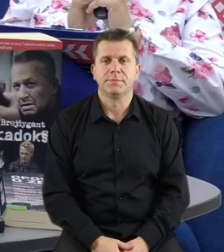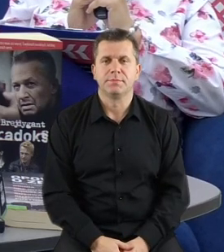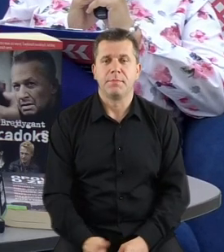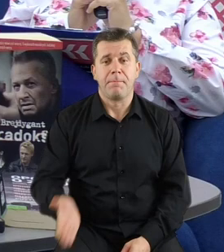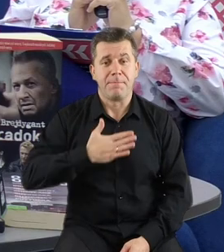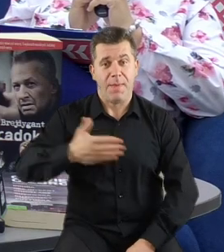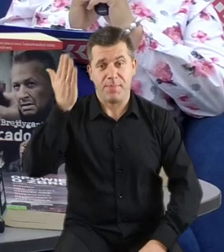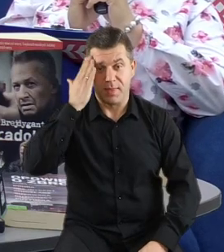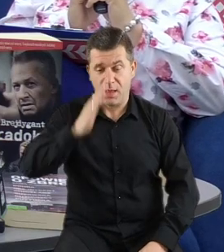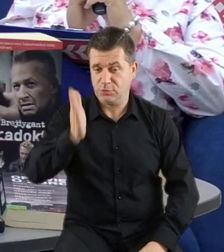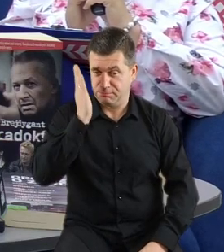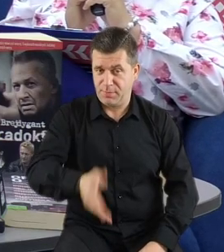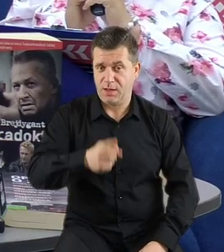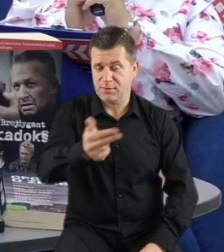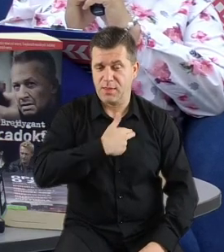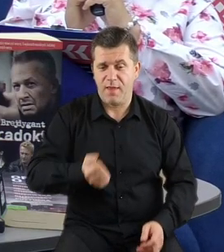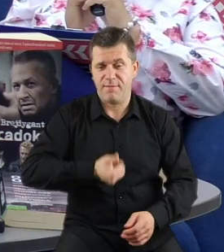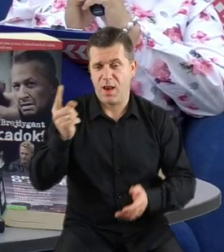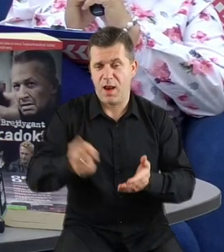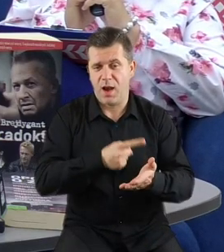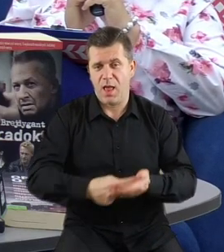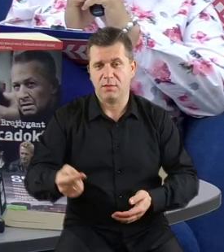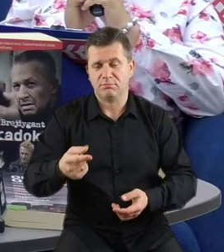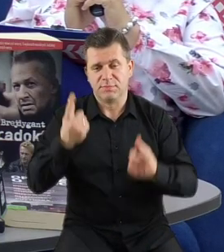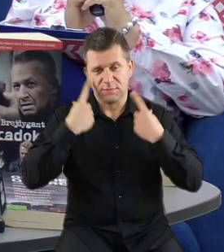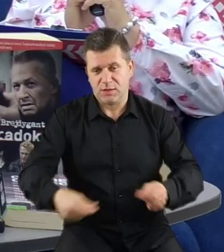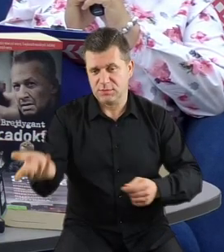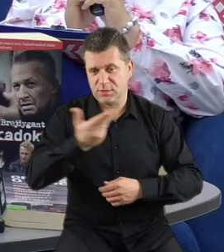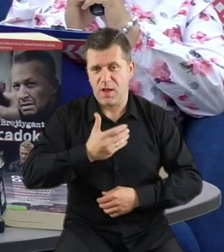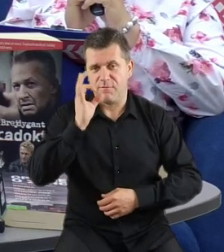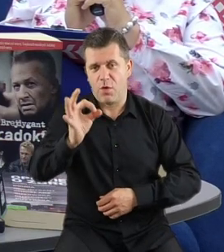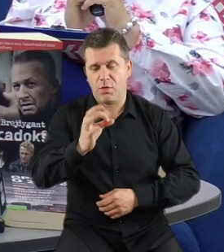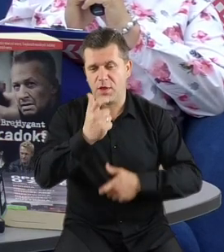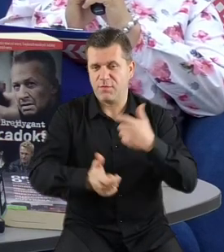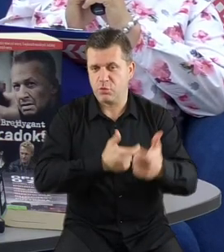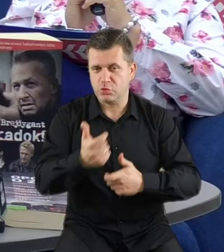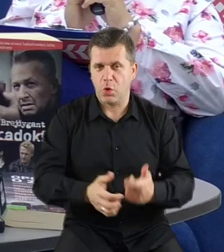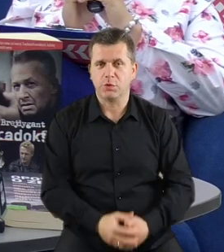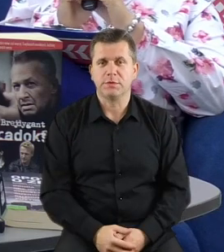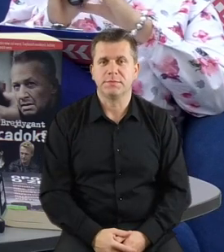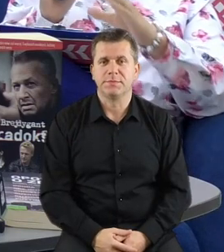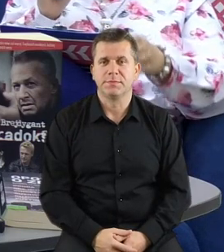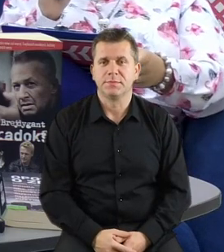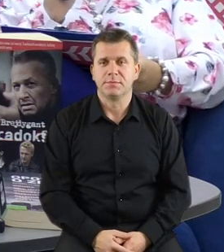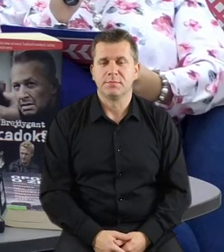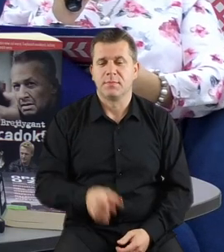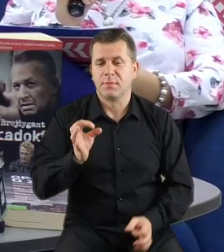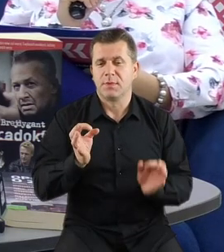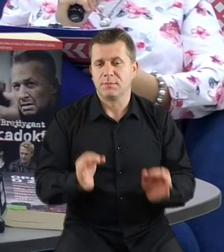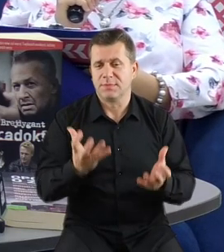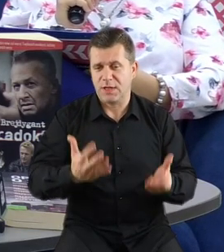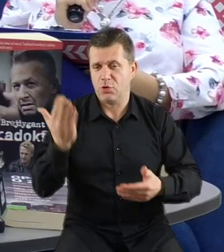Więc mam nadzieję, że będzie pan nas wielokrotnie zaskakiwał jeszcze w swojej twórczości. I na tym